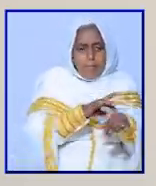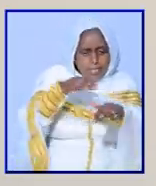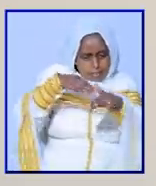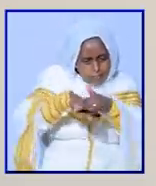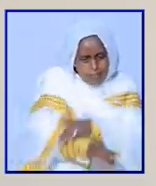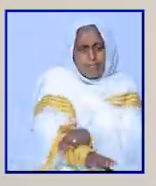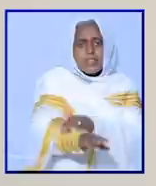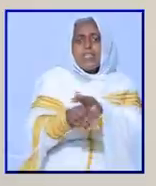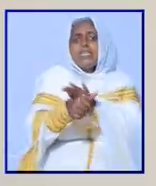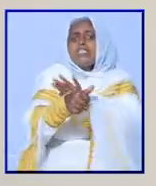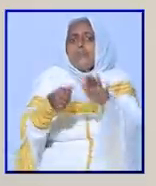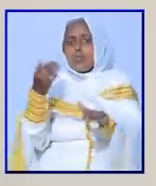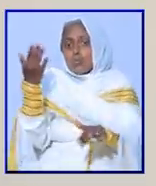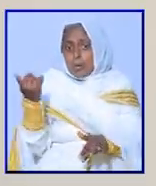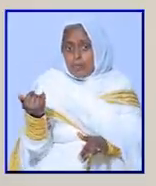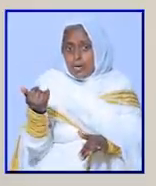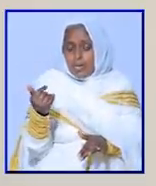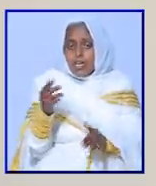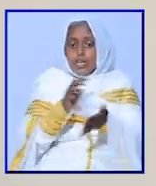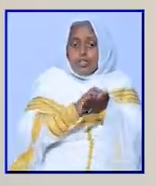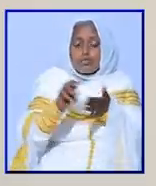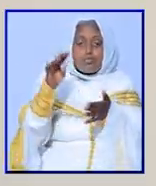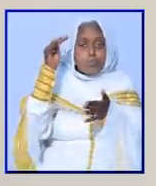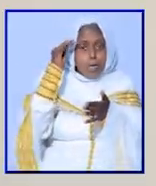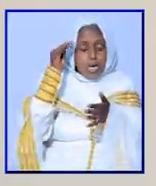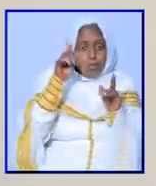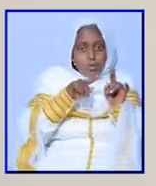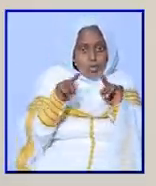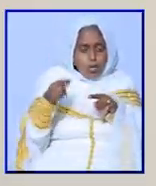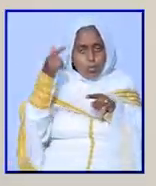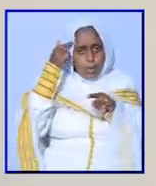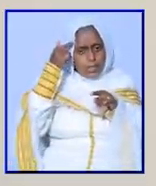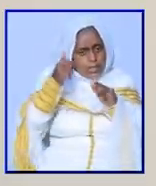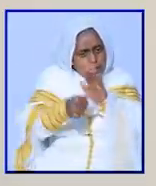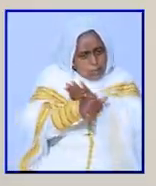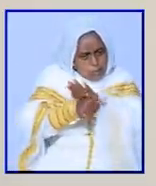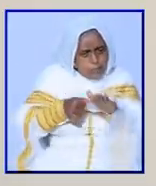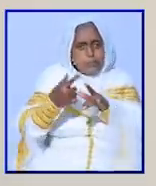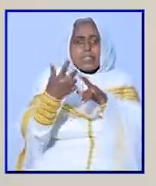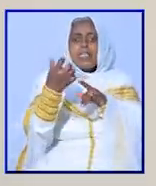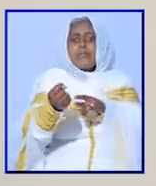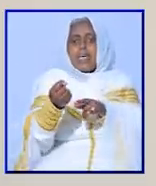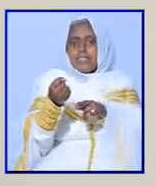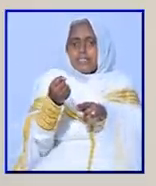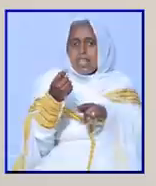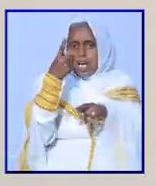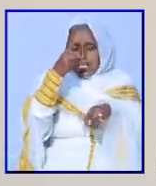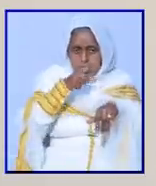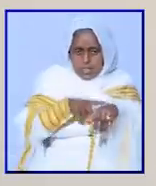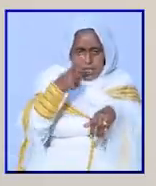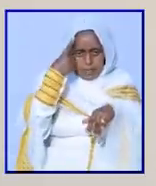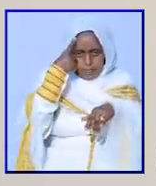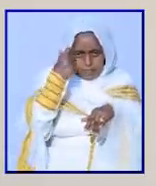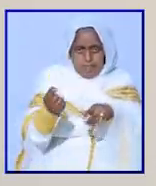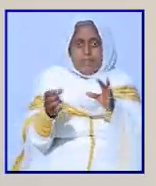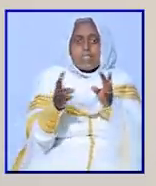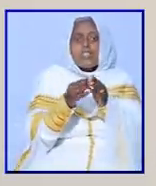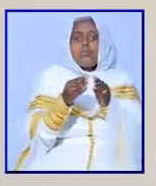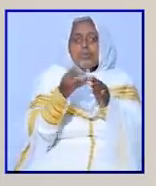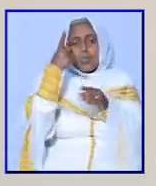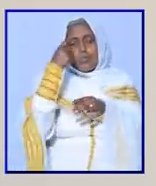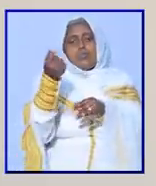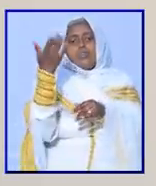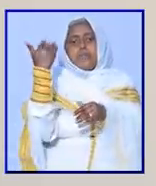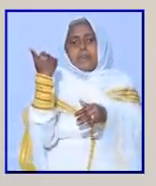በመሳሰሉት በግበበ ምድር ይሸሽጓል ነበር። እሱ ቅዱስ ማርቆስ ደግሞ በጭንቅላቱ ሸሽጎ ለማያዝ ማለት ነው። አንድ